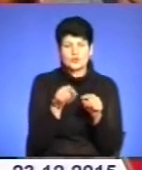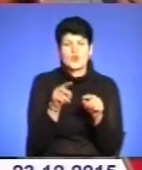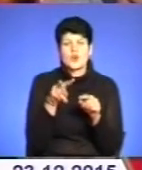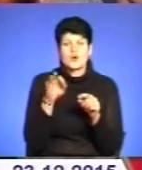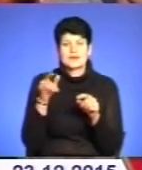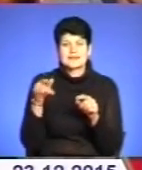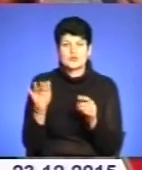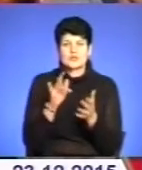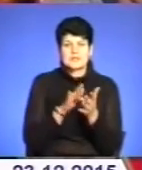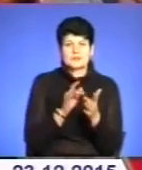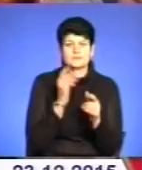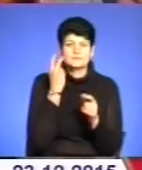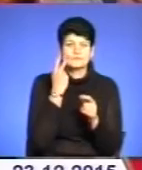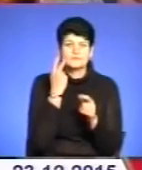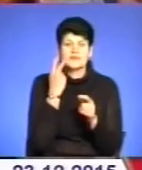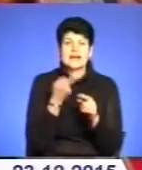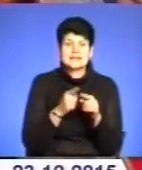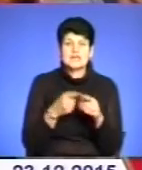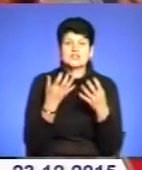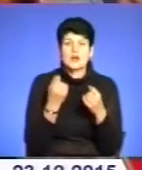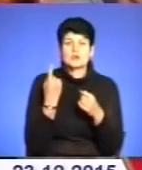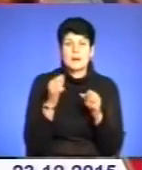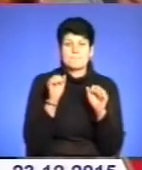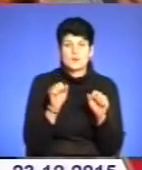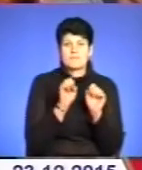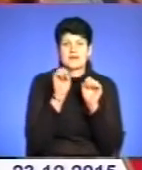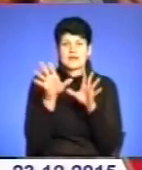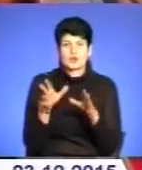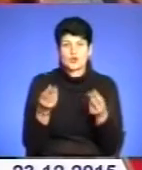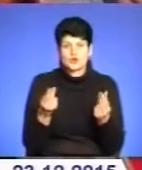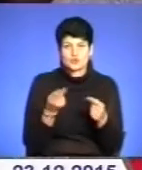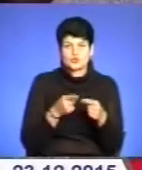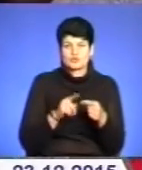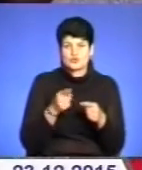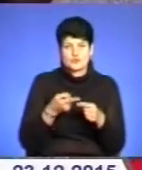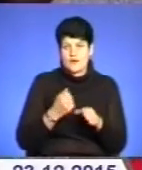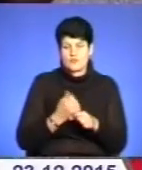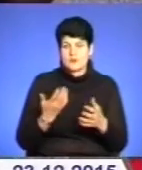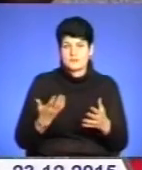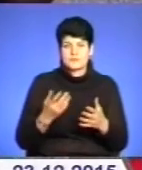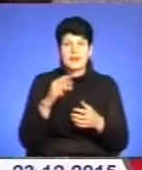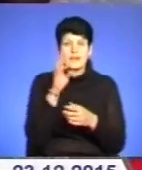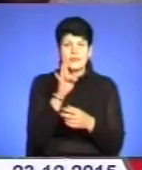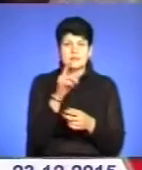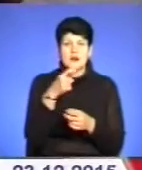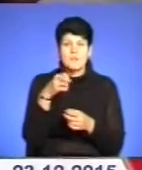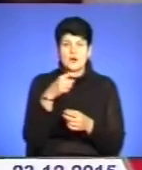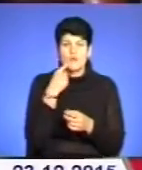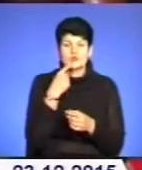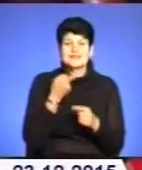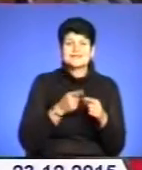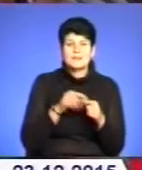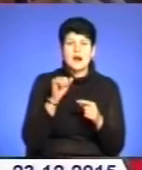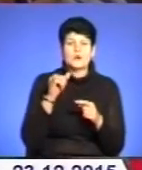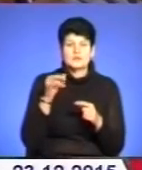центру регулярно. І це ще одна можливість перекинути гроші. То чому цього не зробити? Назар Хомуляк розповідає, що таким аукціоном